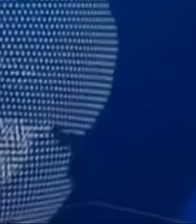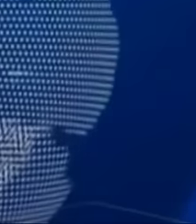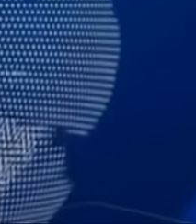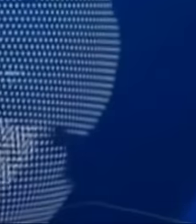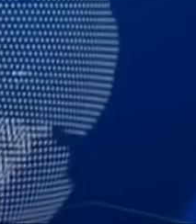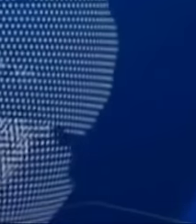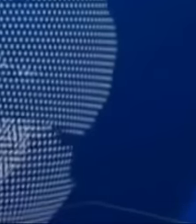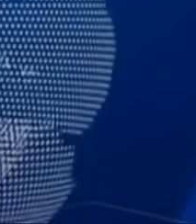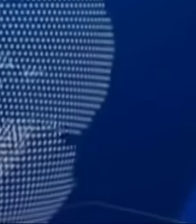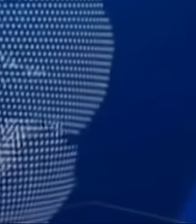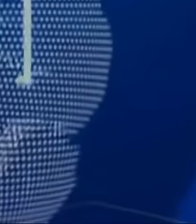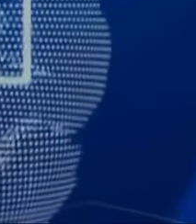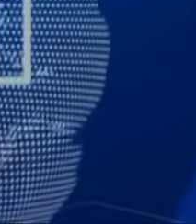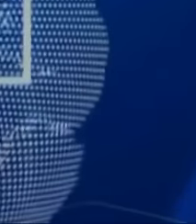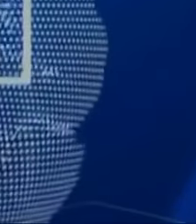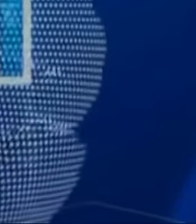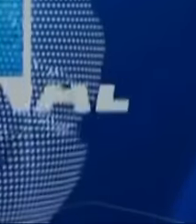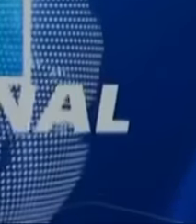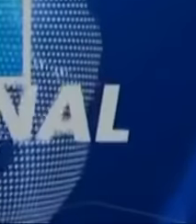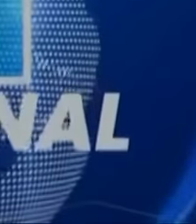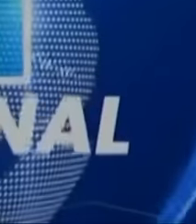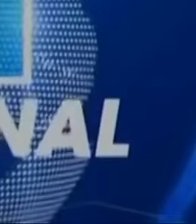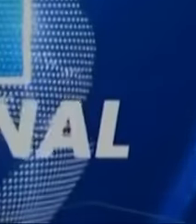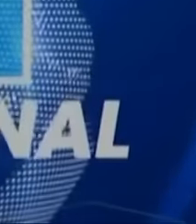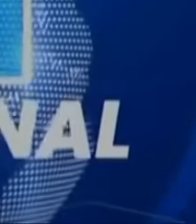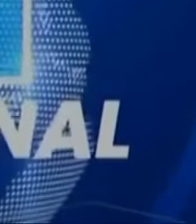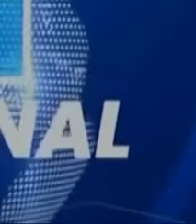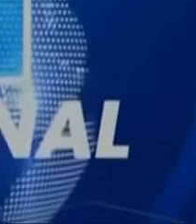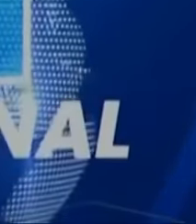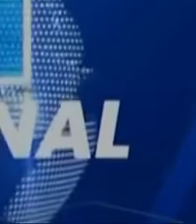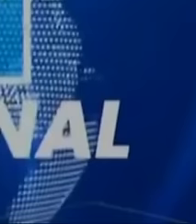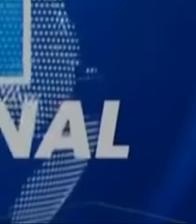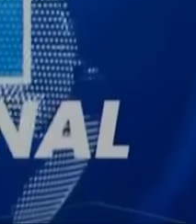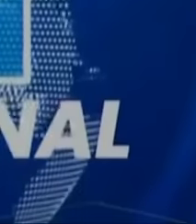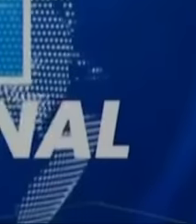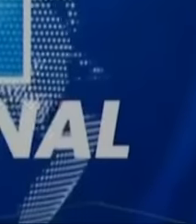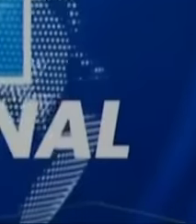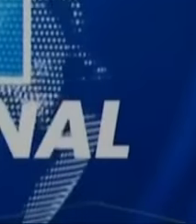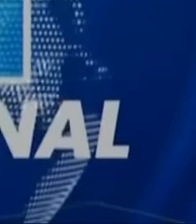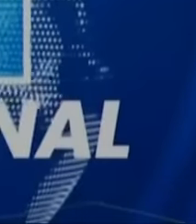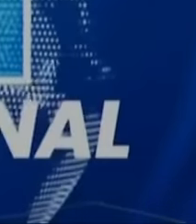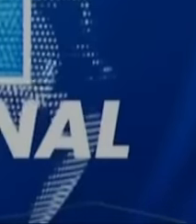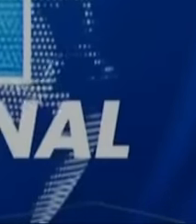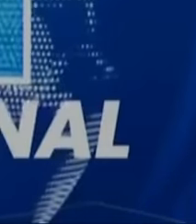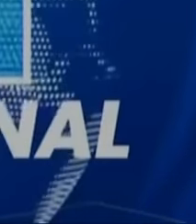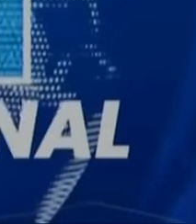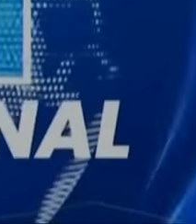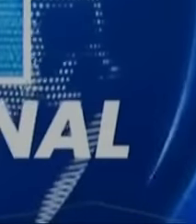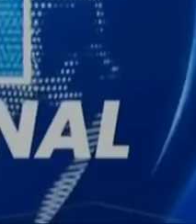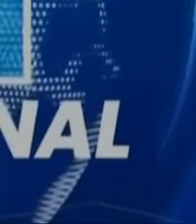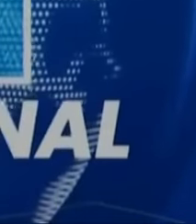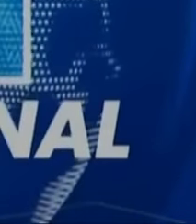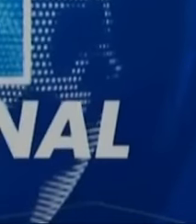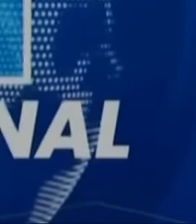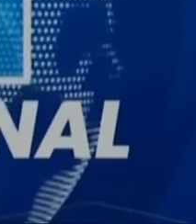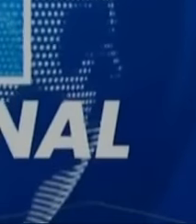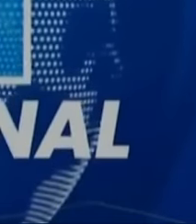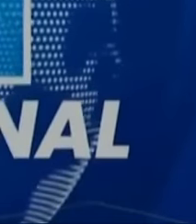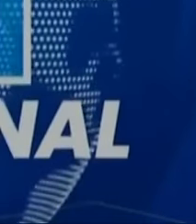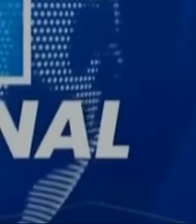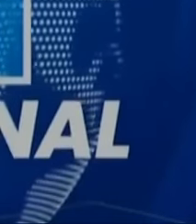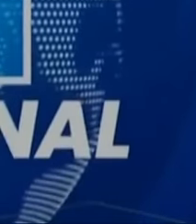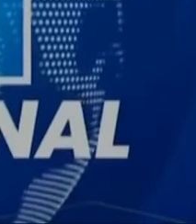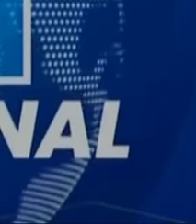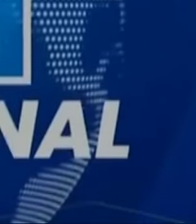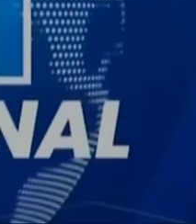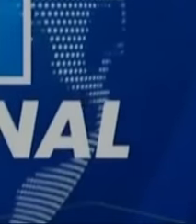à Lubumbashi. Une fois que le signal sera complètement rétabli, nous reprendrons justement le cours de cette histoire